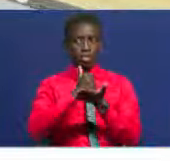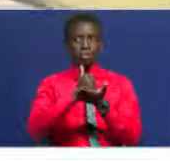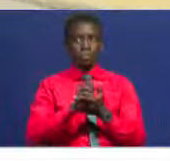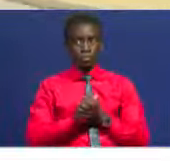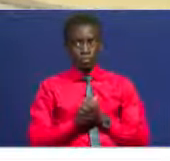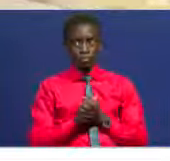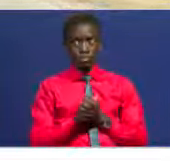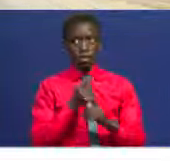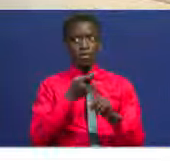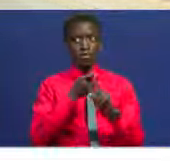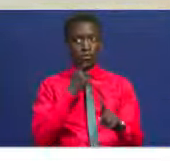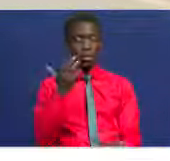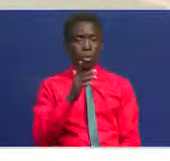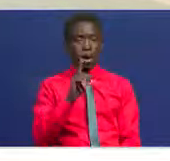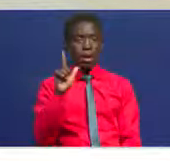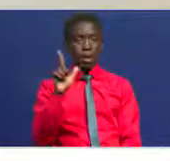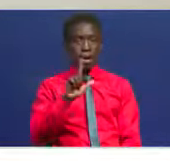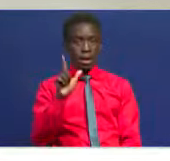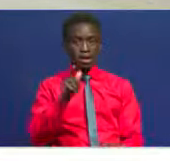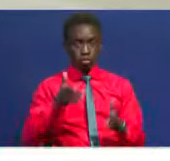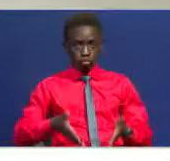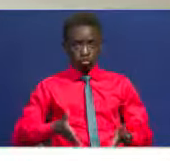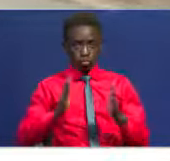Kutoka barabara ya Langata